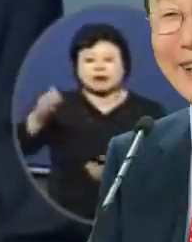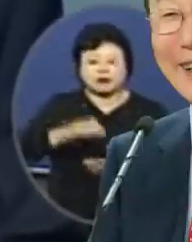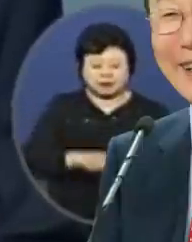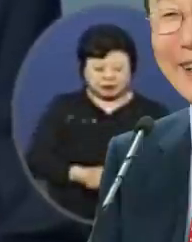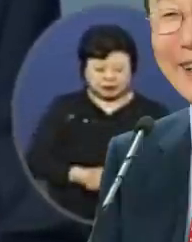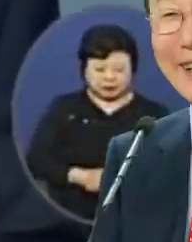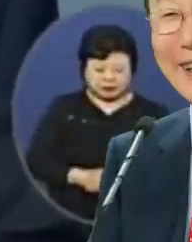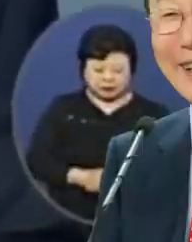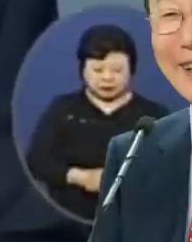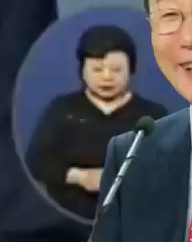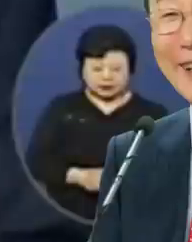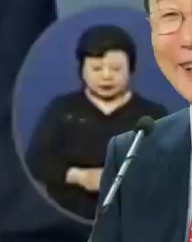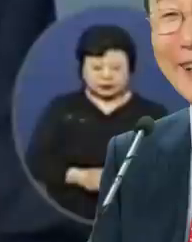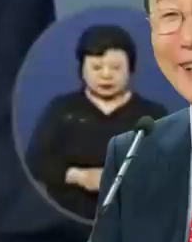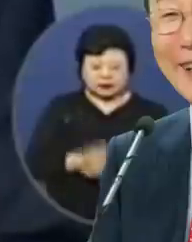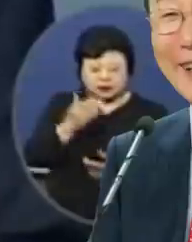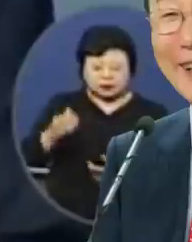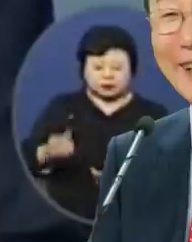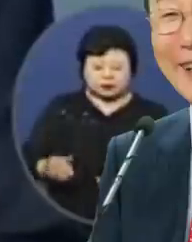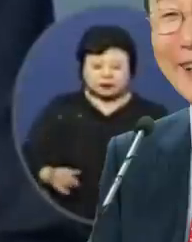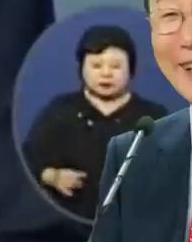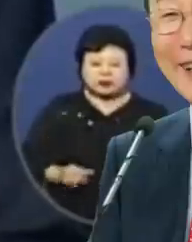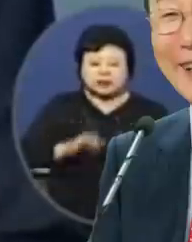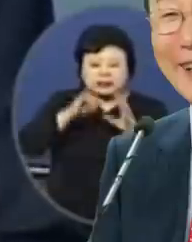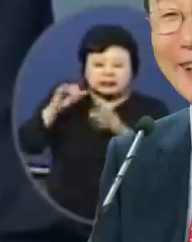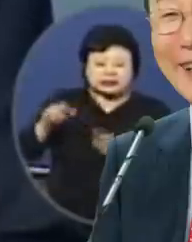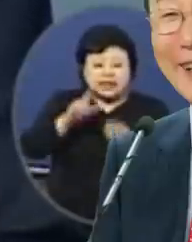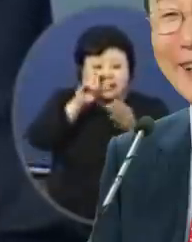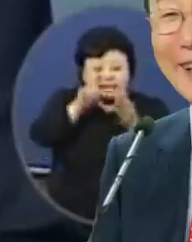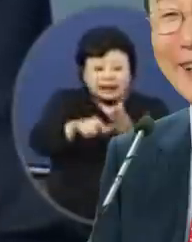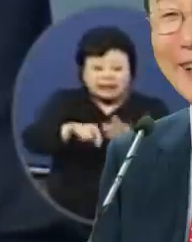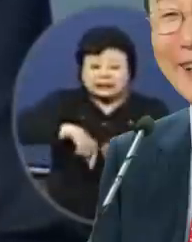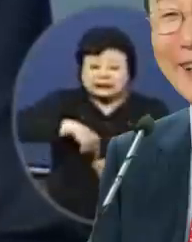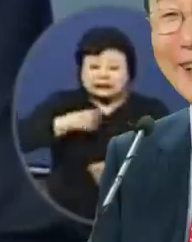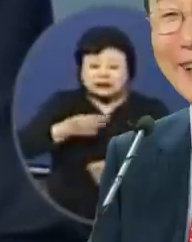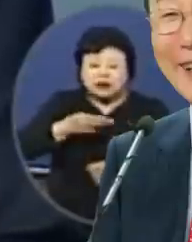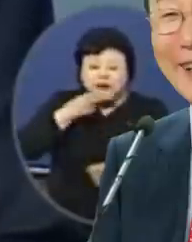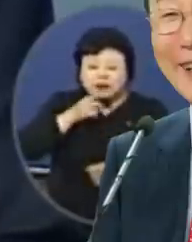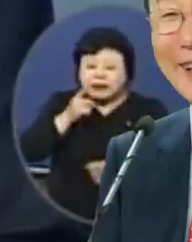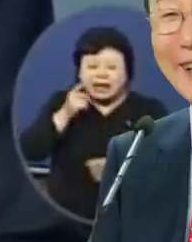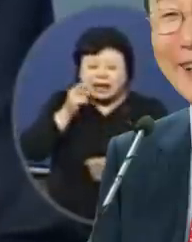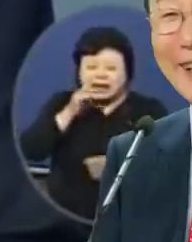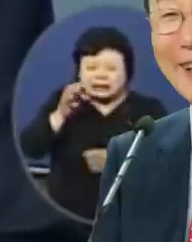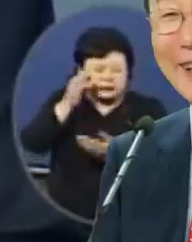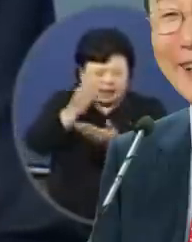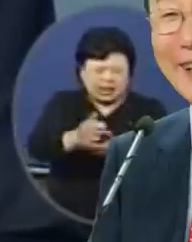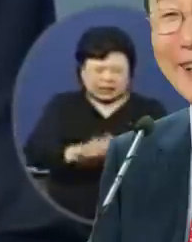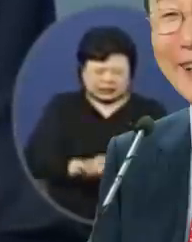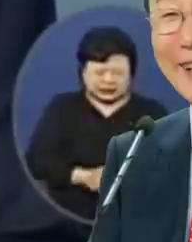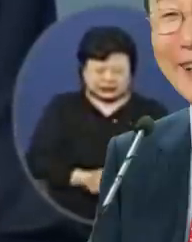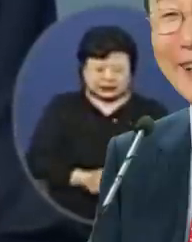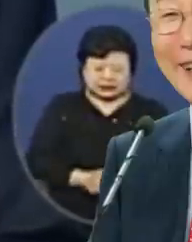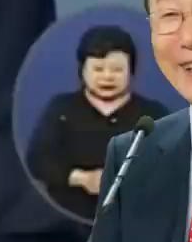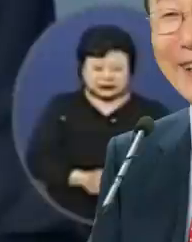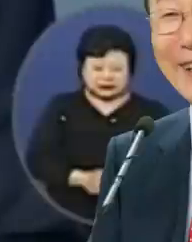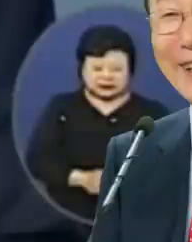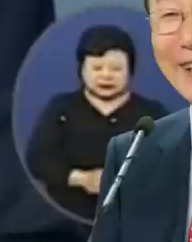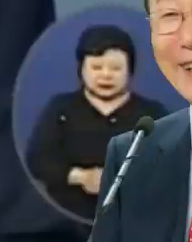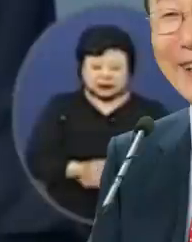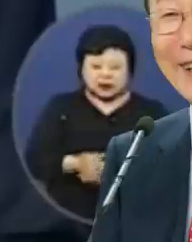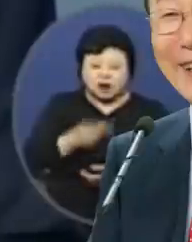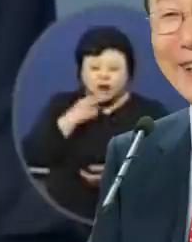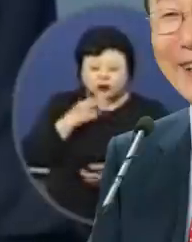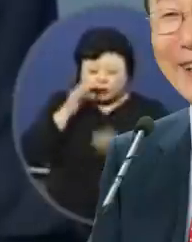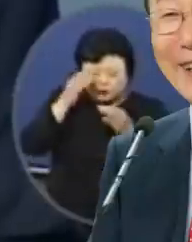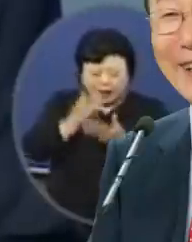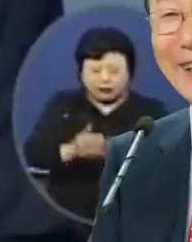것입니다. 그러므로 여러분 이 세상에 살면서 여러분 스스로가 없다는 말을 하지 마세요. 없는 것을 보지 말고